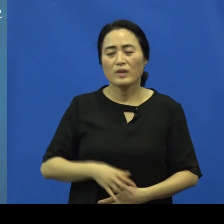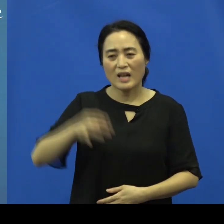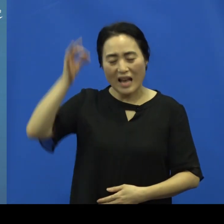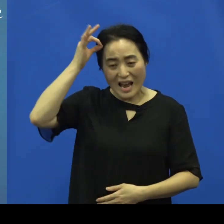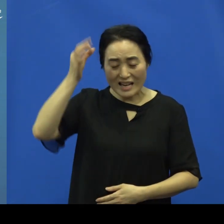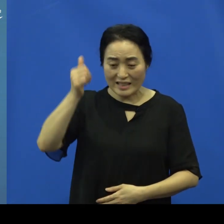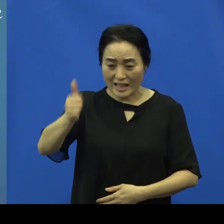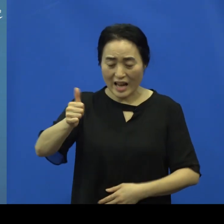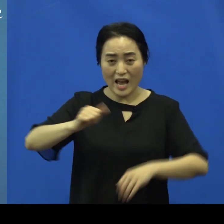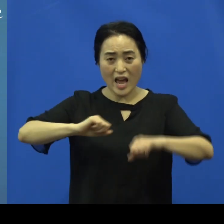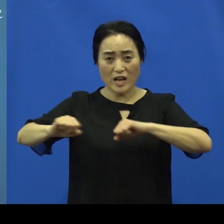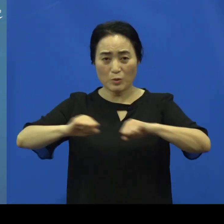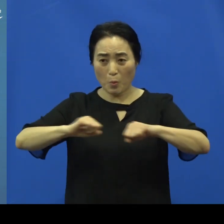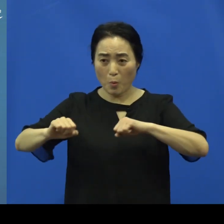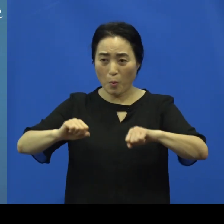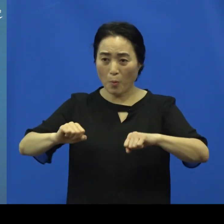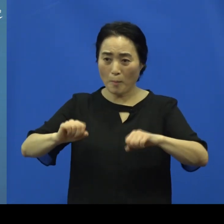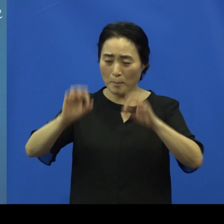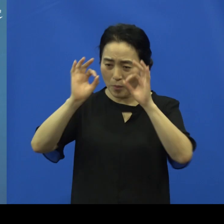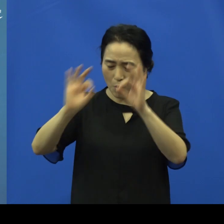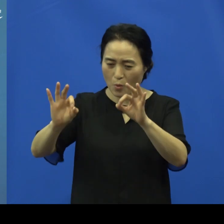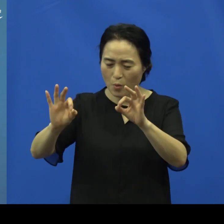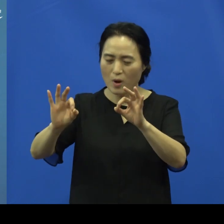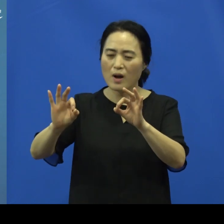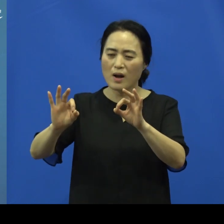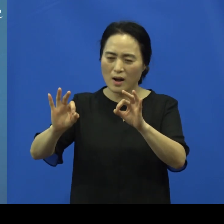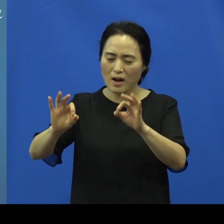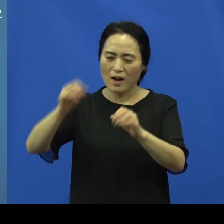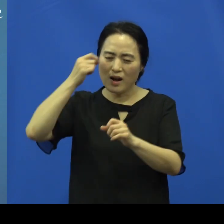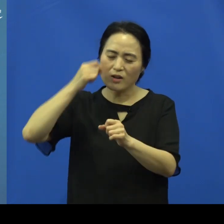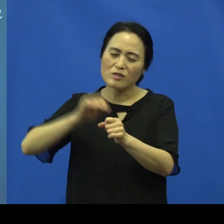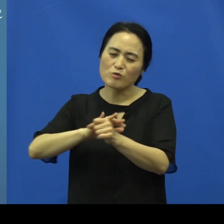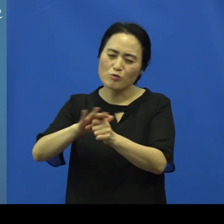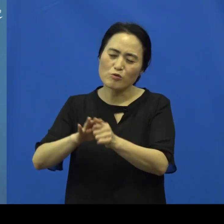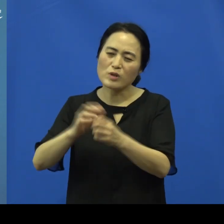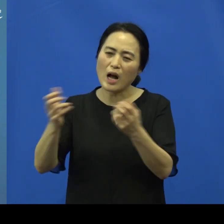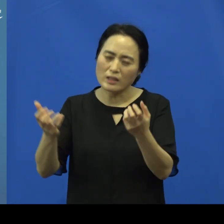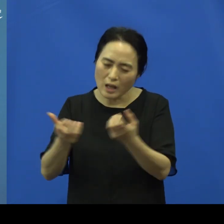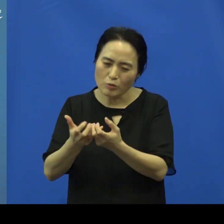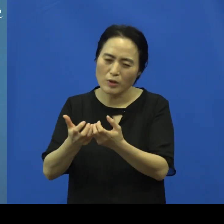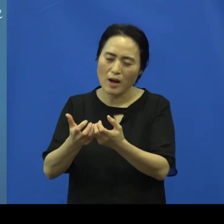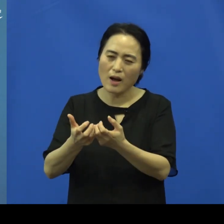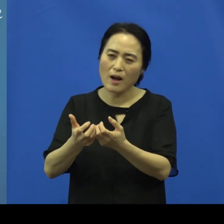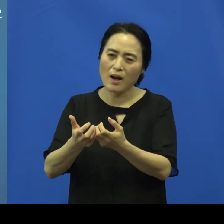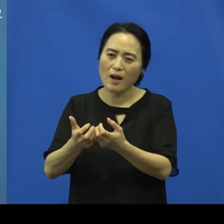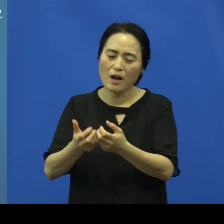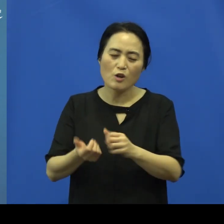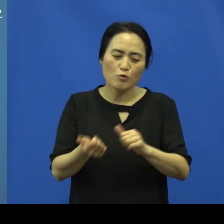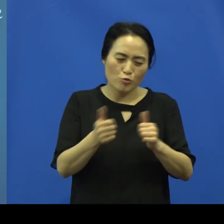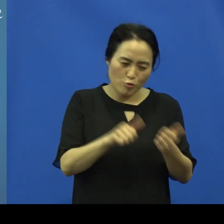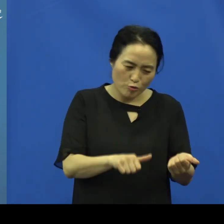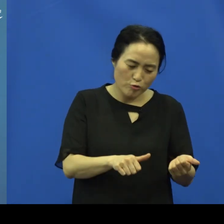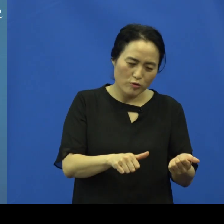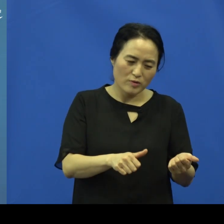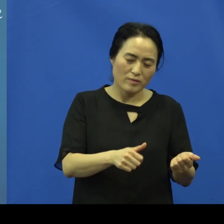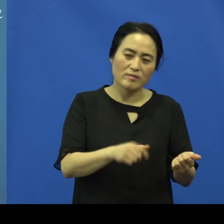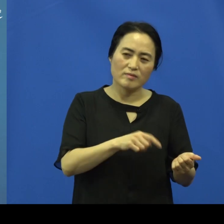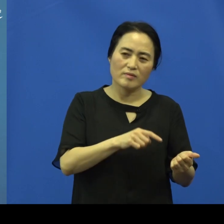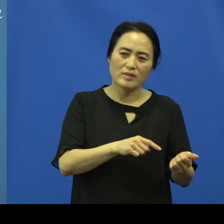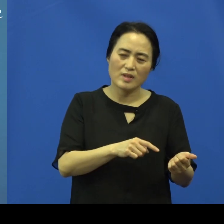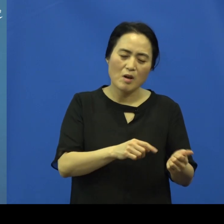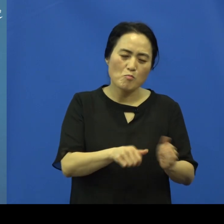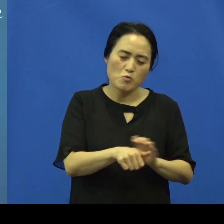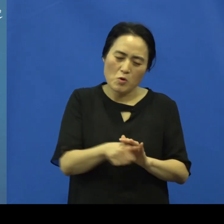엘리사의 행동에서 그 긍휼을 보는 겁니다. 스프랑크 니조마이. 그는 죽은 아이에게서 물러서지 않습니다. 그것은 단순한 열심만으로